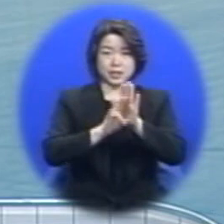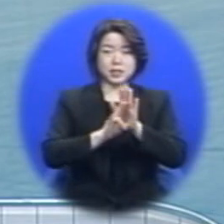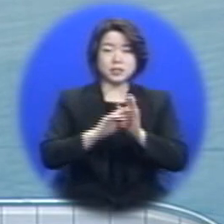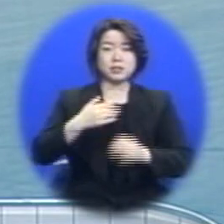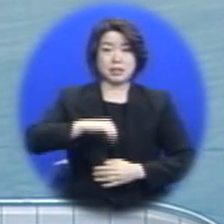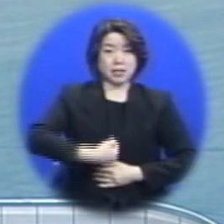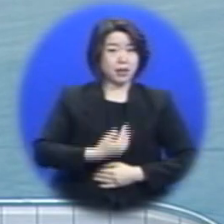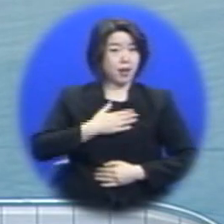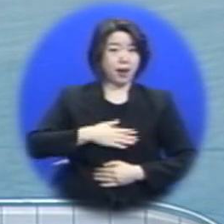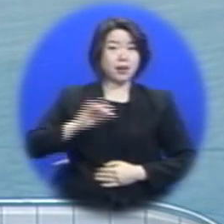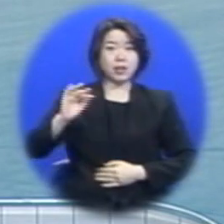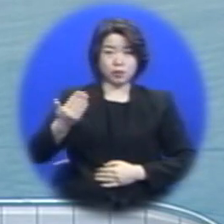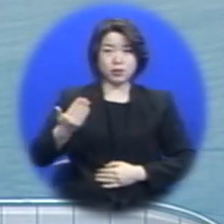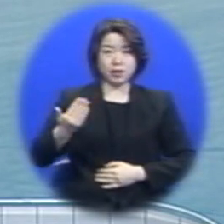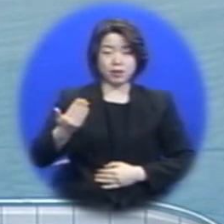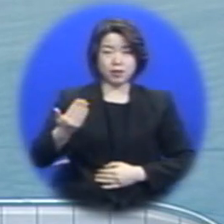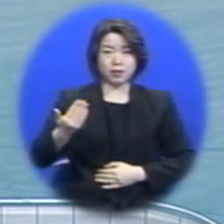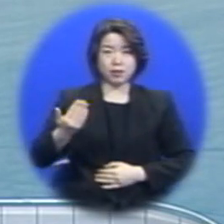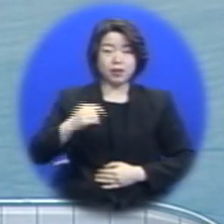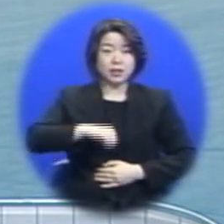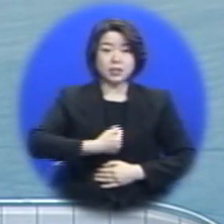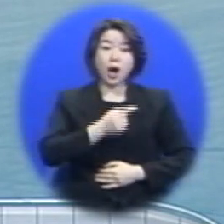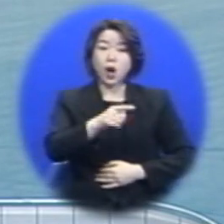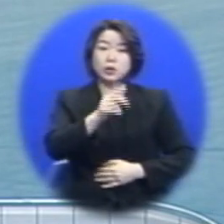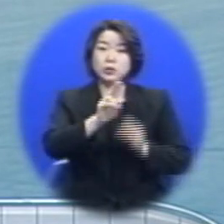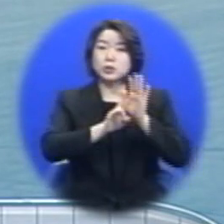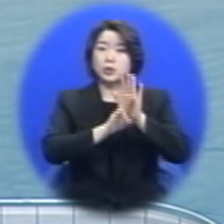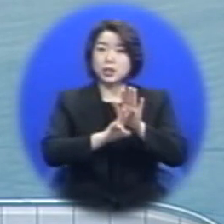알게 됐다고, 자기는 그